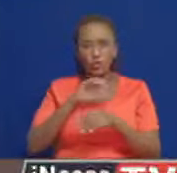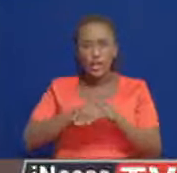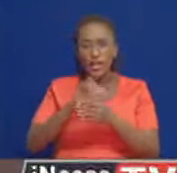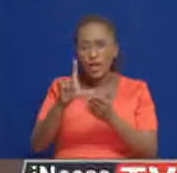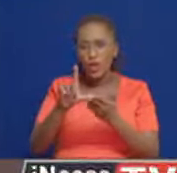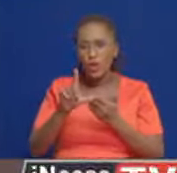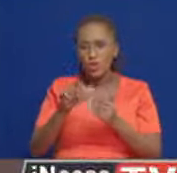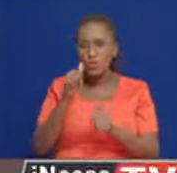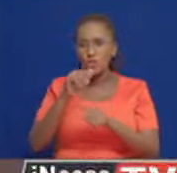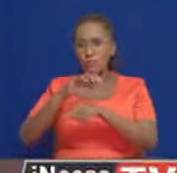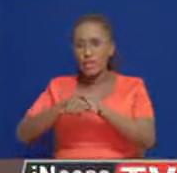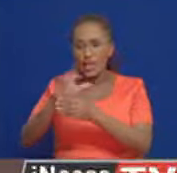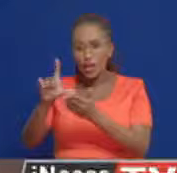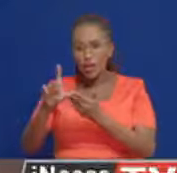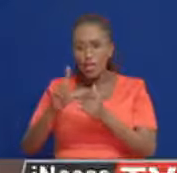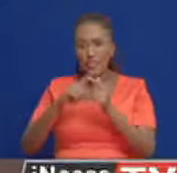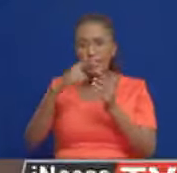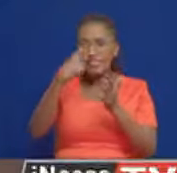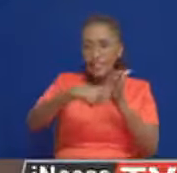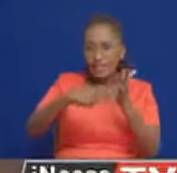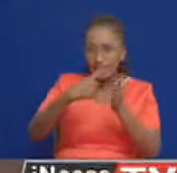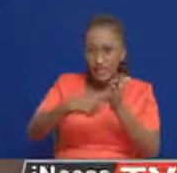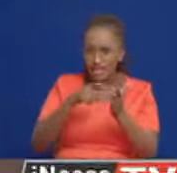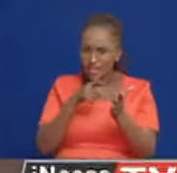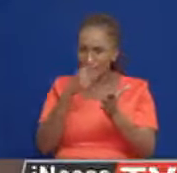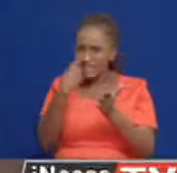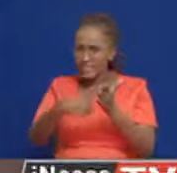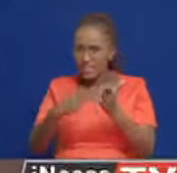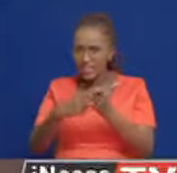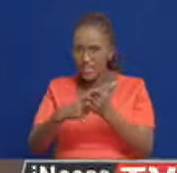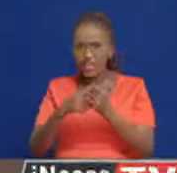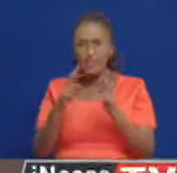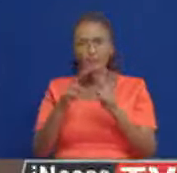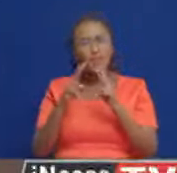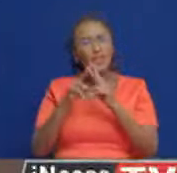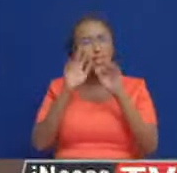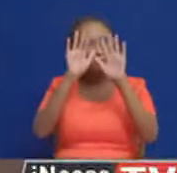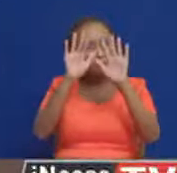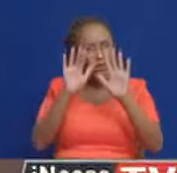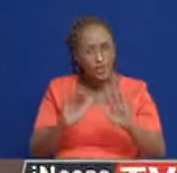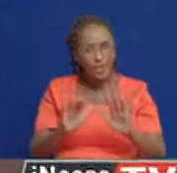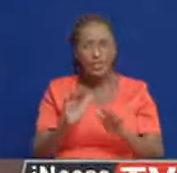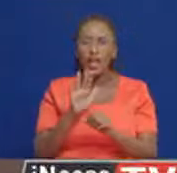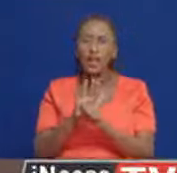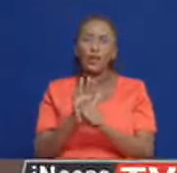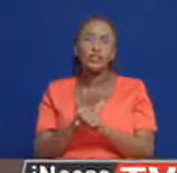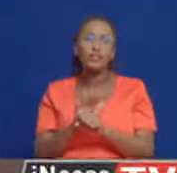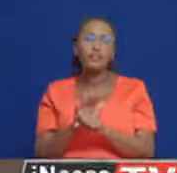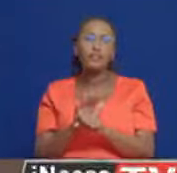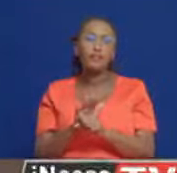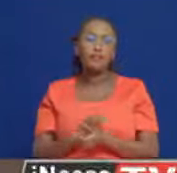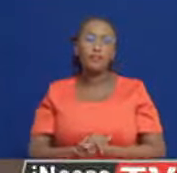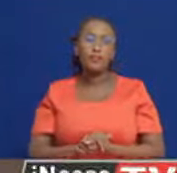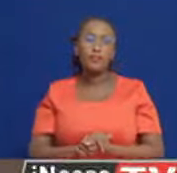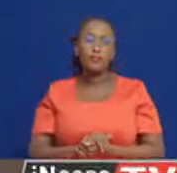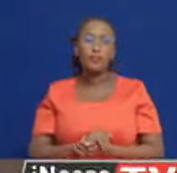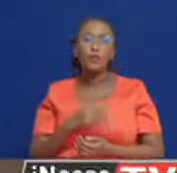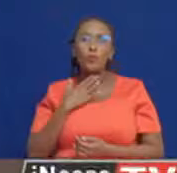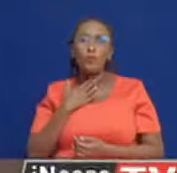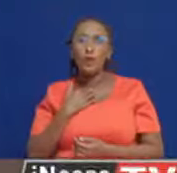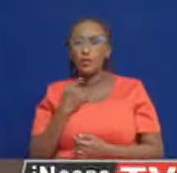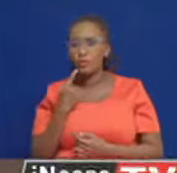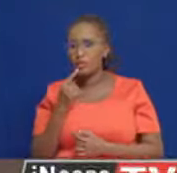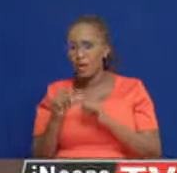ambayo inachukuliwa, lakini ushuru, na kwa hivyo ushuru una umuhimu mkubwa sana. Wacha nikuja kwa jambo ambalo